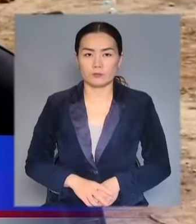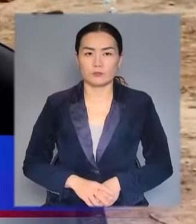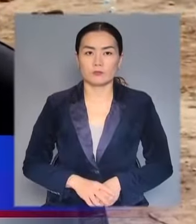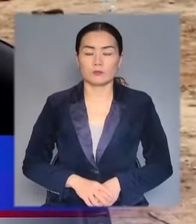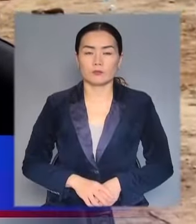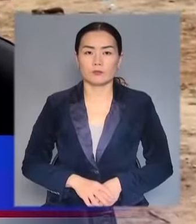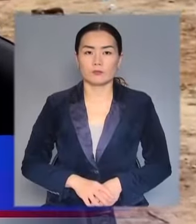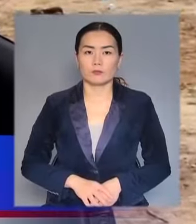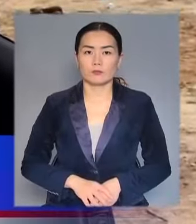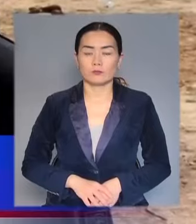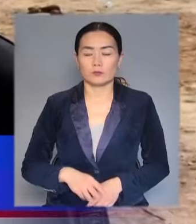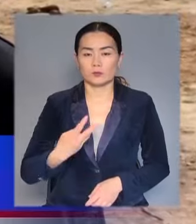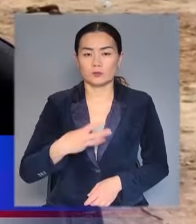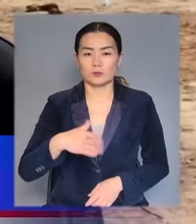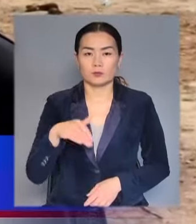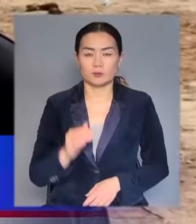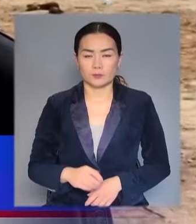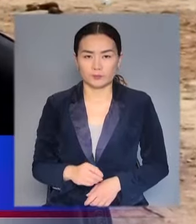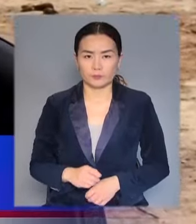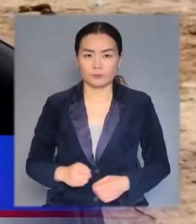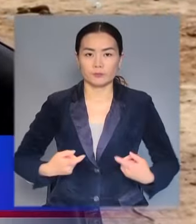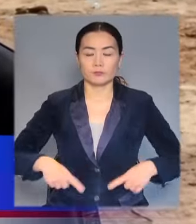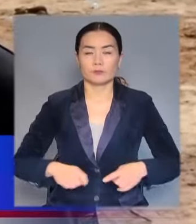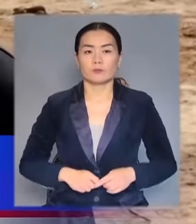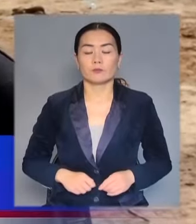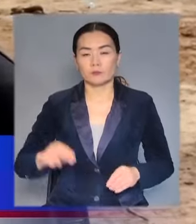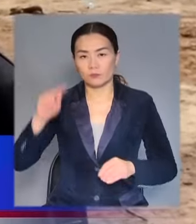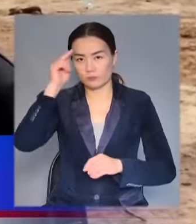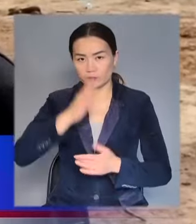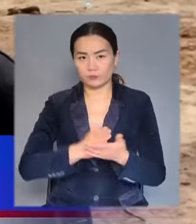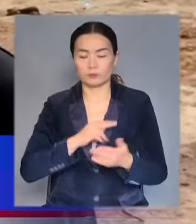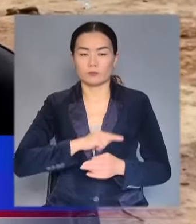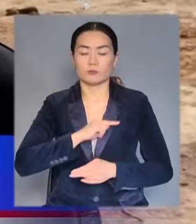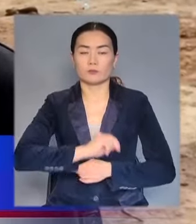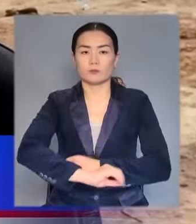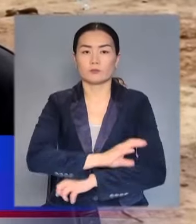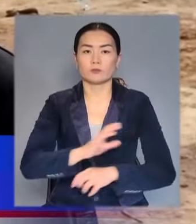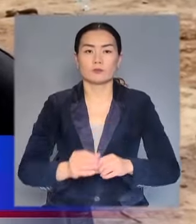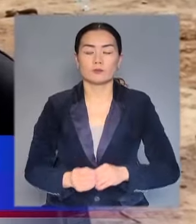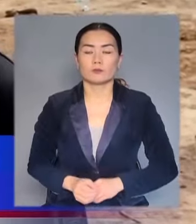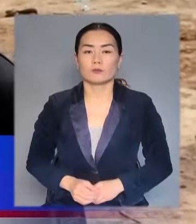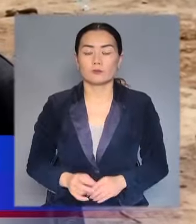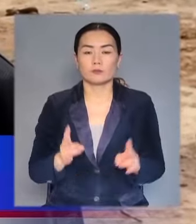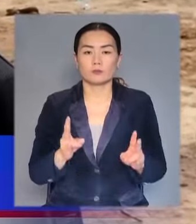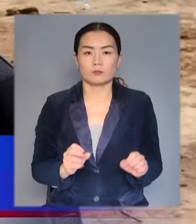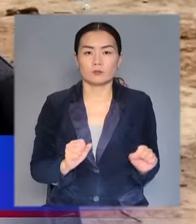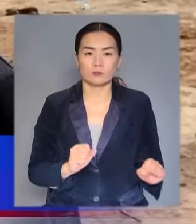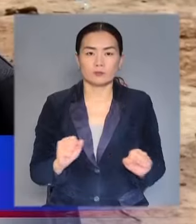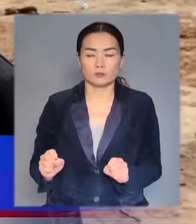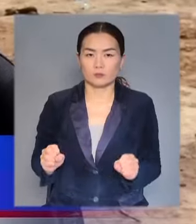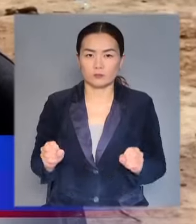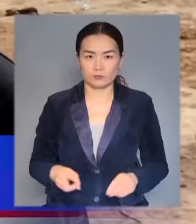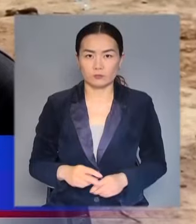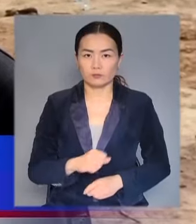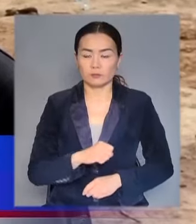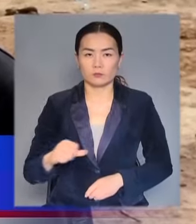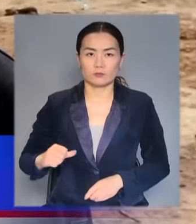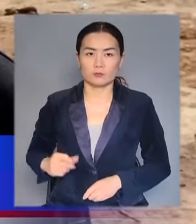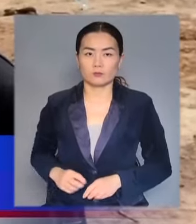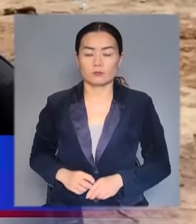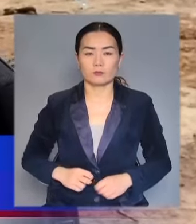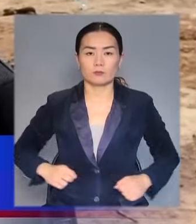атсалысып, 30 мыңға жуық біздің білім саласының қызметкерлері апаттың алдын алуға қатысты